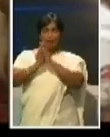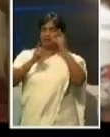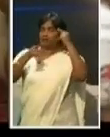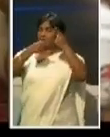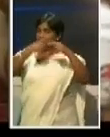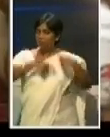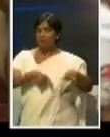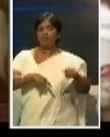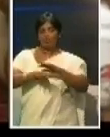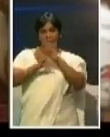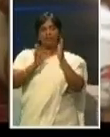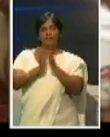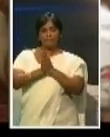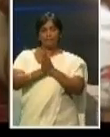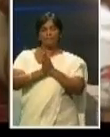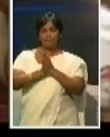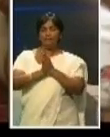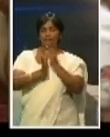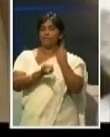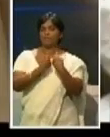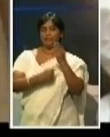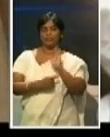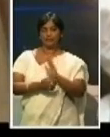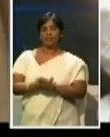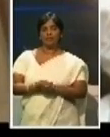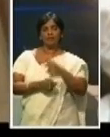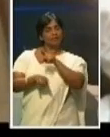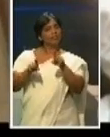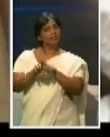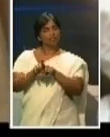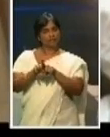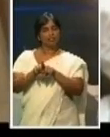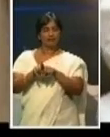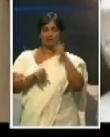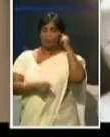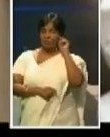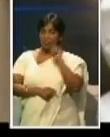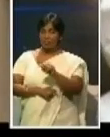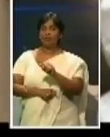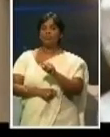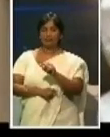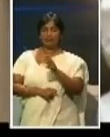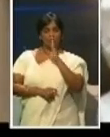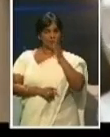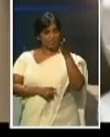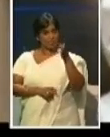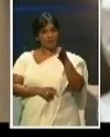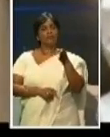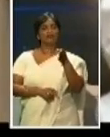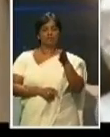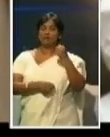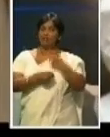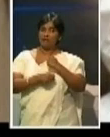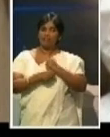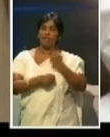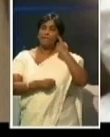කරුණක් හැම අංශයක් ගැනම විග්‍රහ කළ යුතුයි. ඒ නිසා අපි මේ පිළිබඳව ඔබතුමාගේ